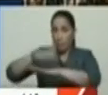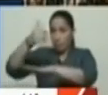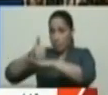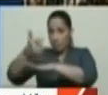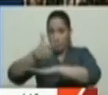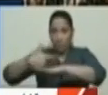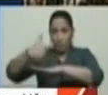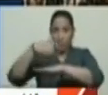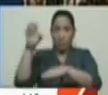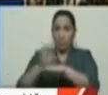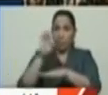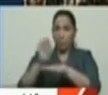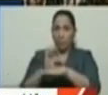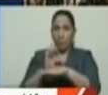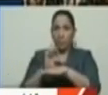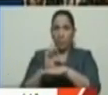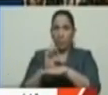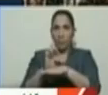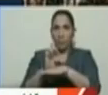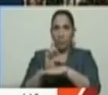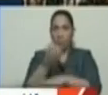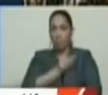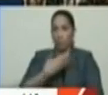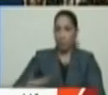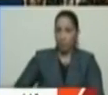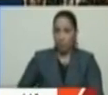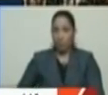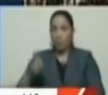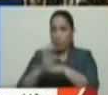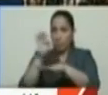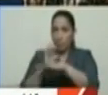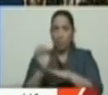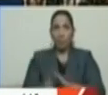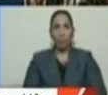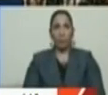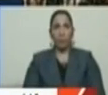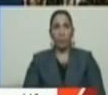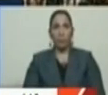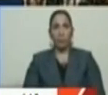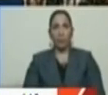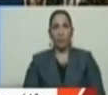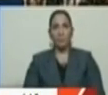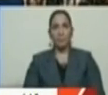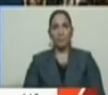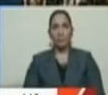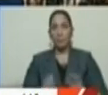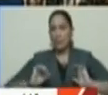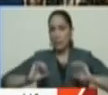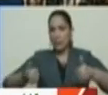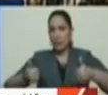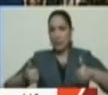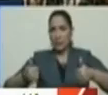وصلت العملية لتدخل عسكري، وقد حدث هذا من قبل في بعض بلدان أمريكا الجنوبية، ستساعد الحكومة